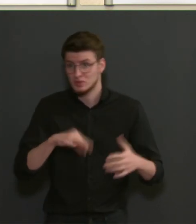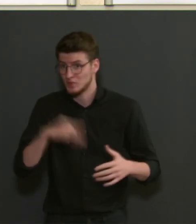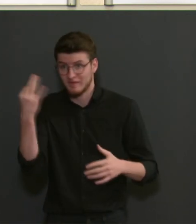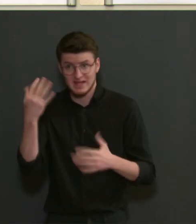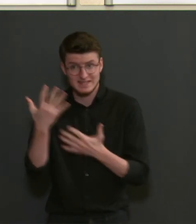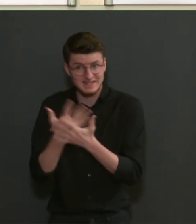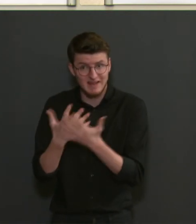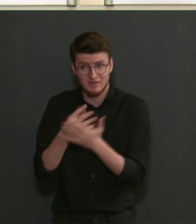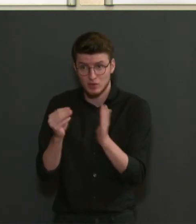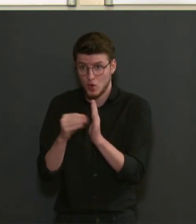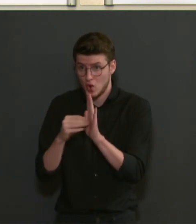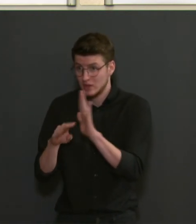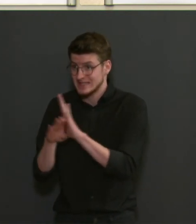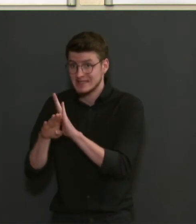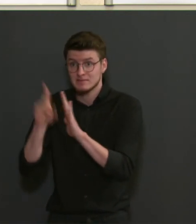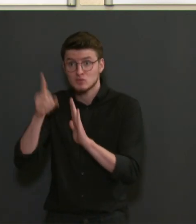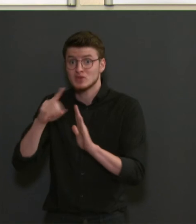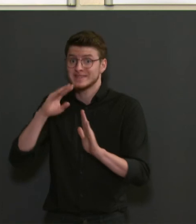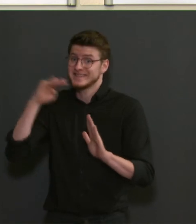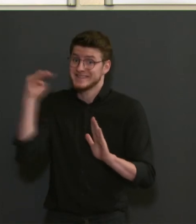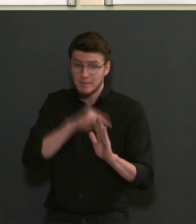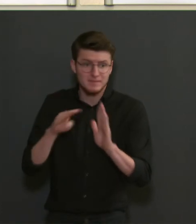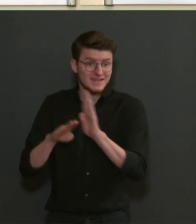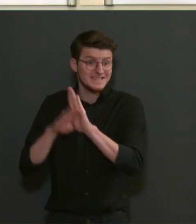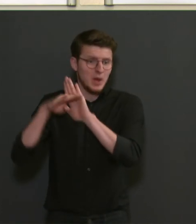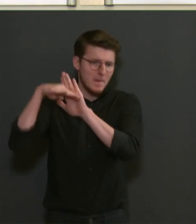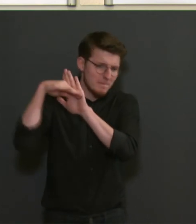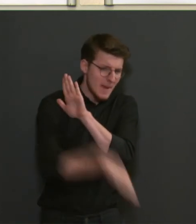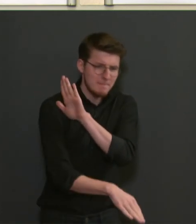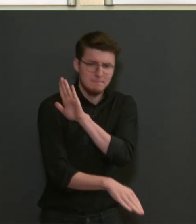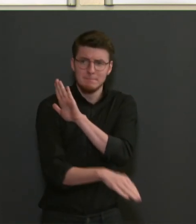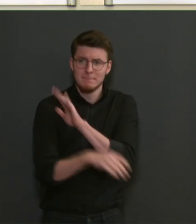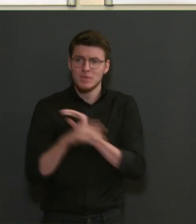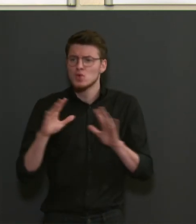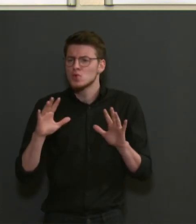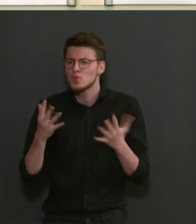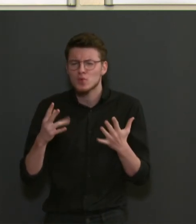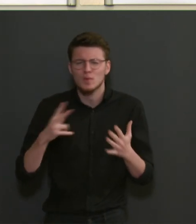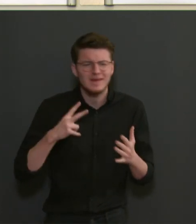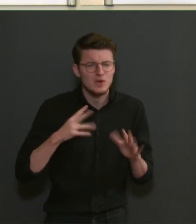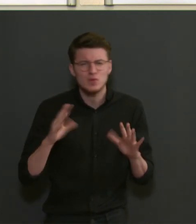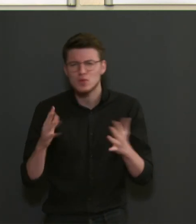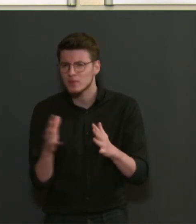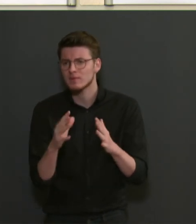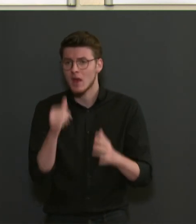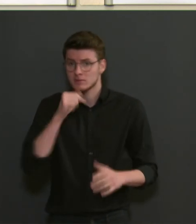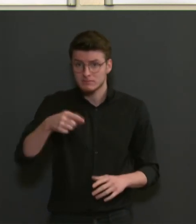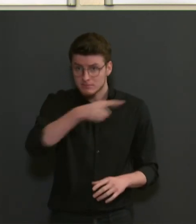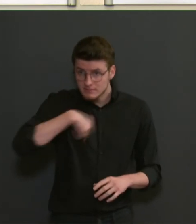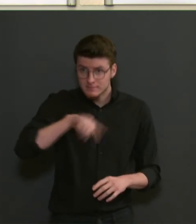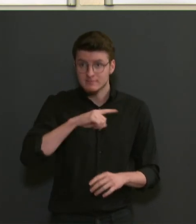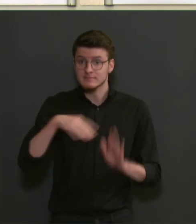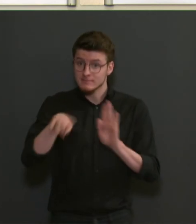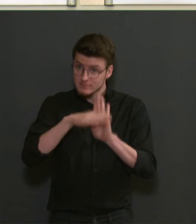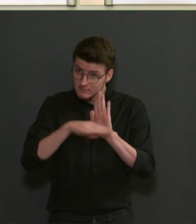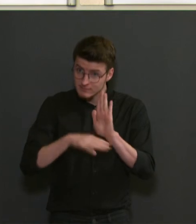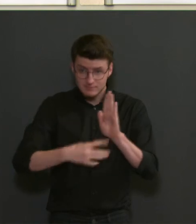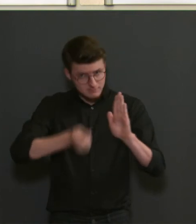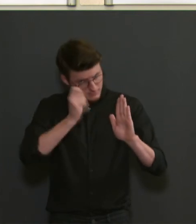minderen. Dit kan enkel als we op een solidaire manier de maatregelen naleven en dit ook